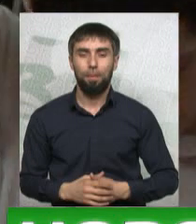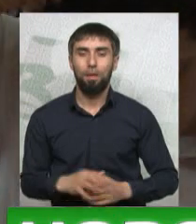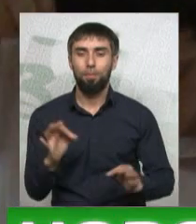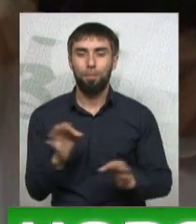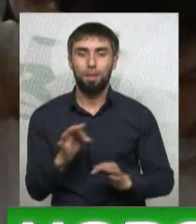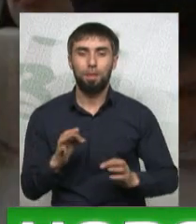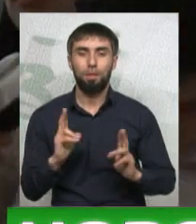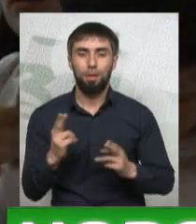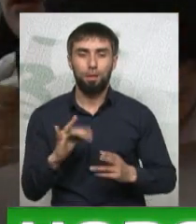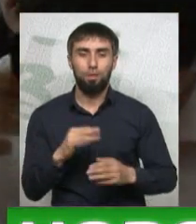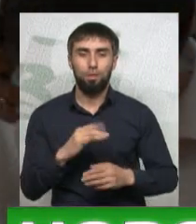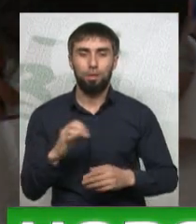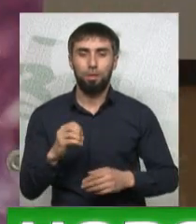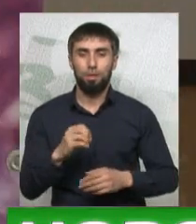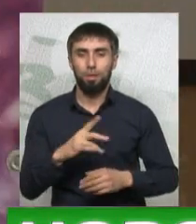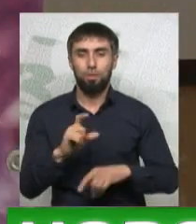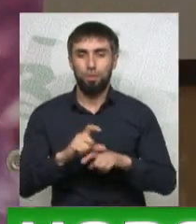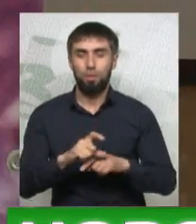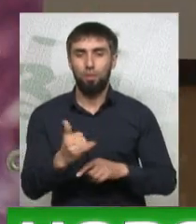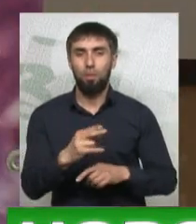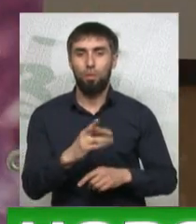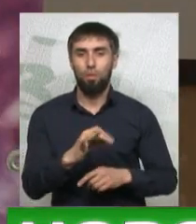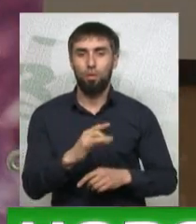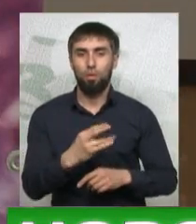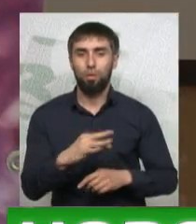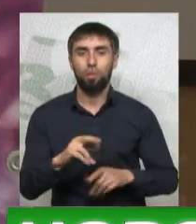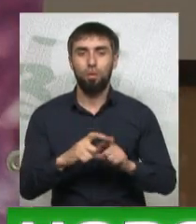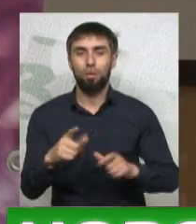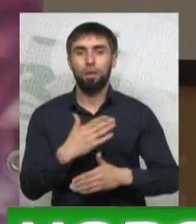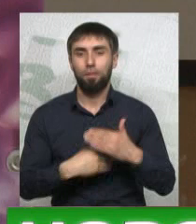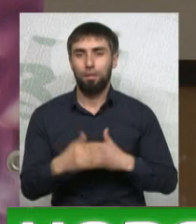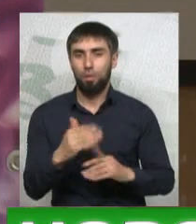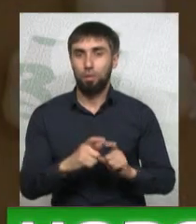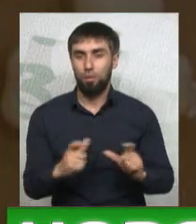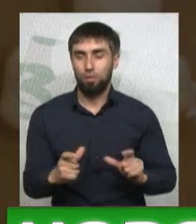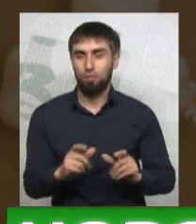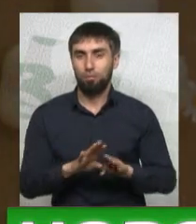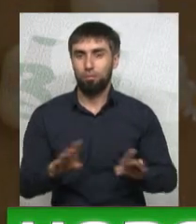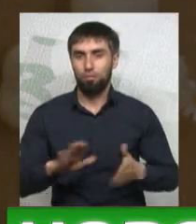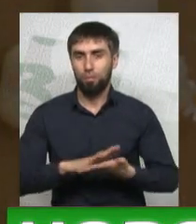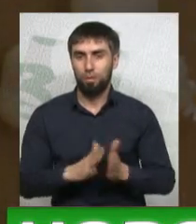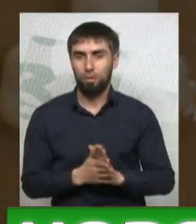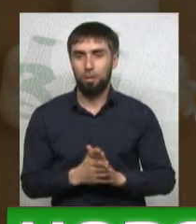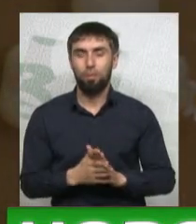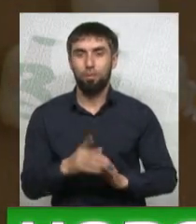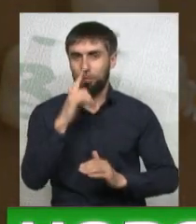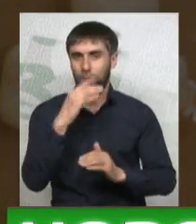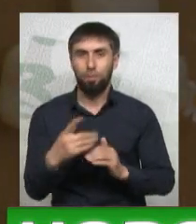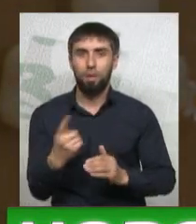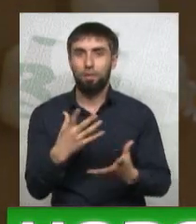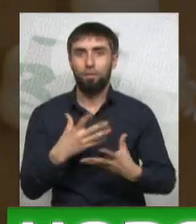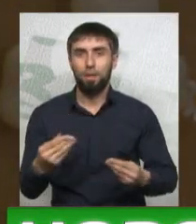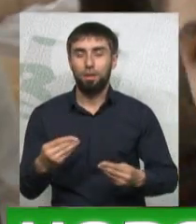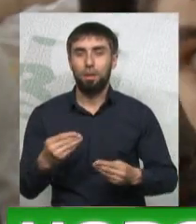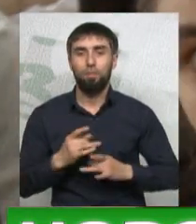Песни, танцы и трогательные речи. Сегодня в коррекционной школе особенная атмосфера. В преддверии первого весеннего праздника теплые